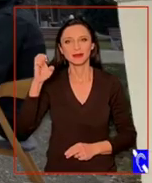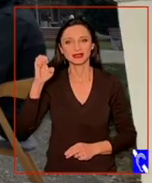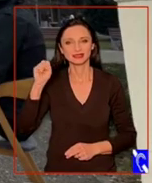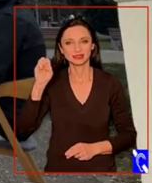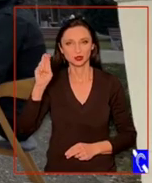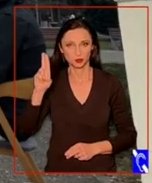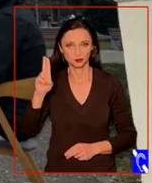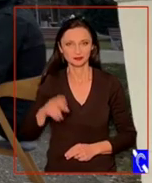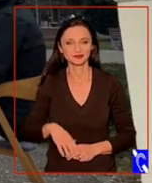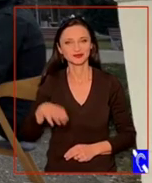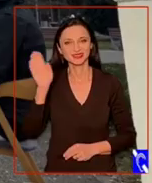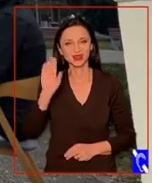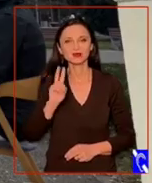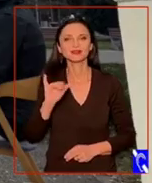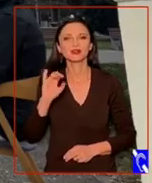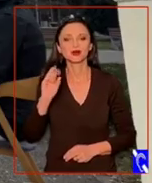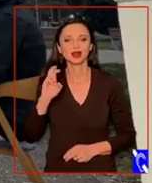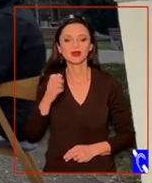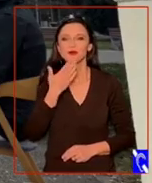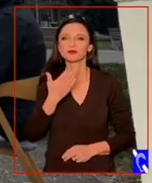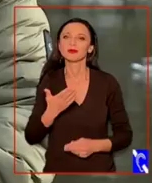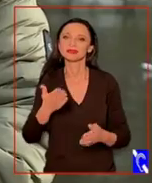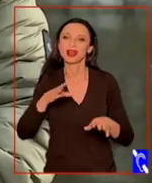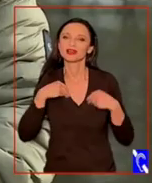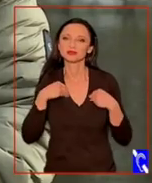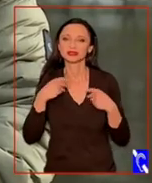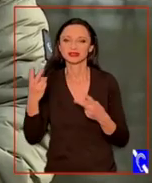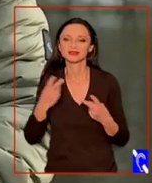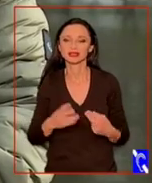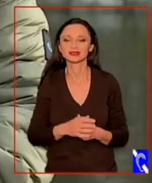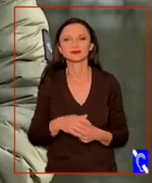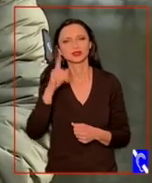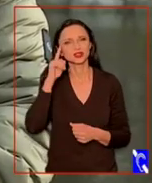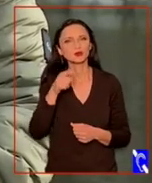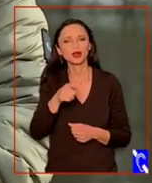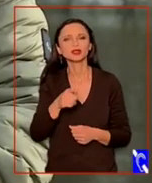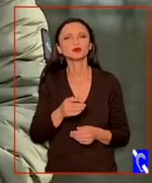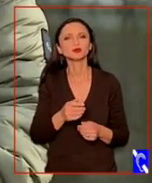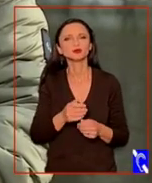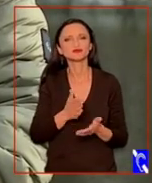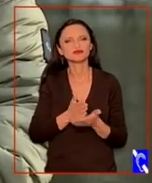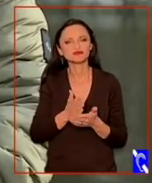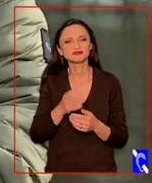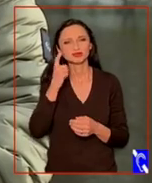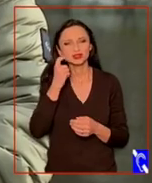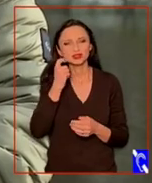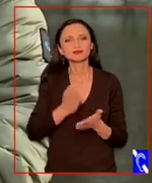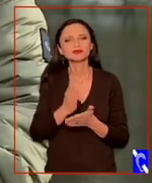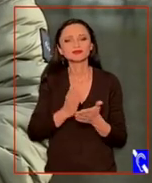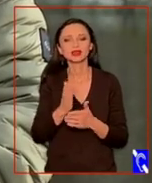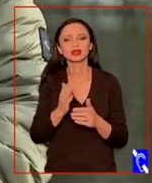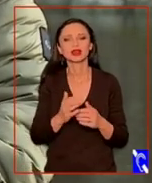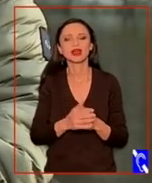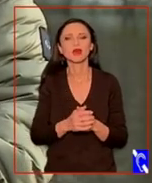Viorel, și mulțumesc mult că ai acceptat invitația mea. Știu că te străduiești în permanență să duci mai